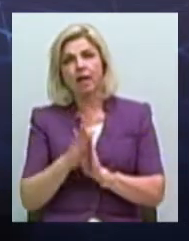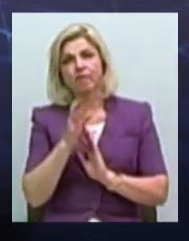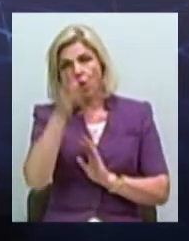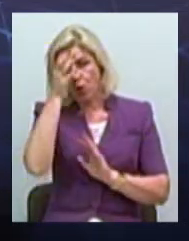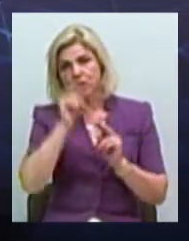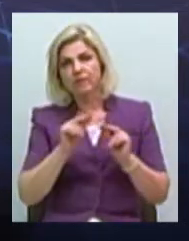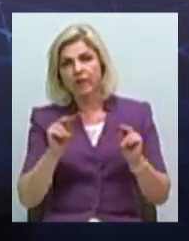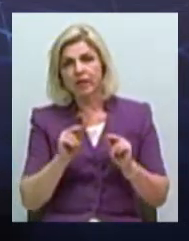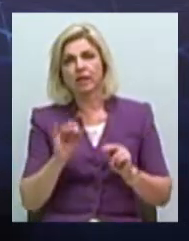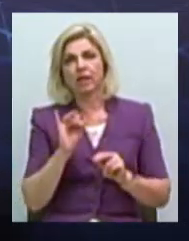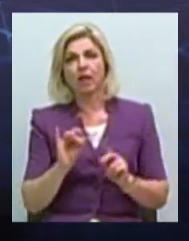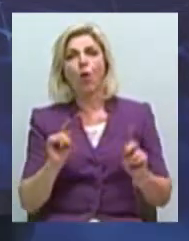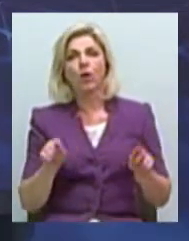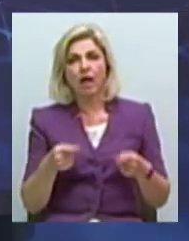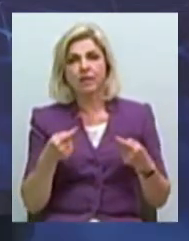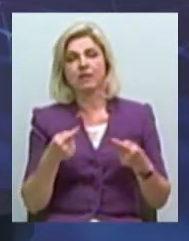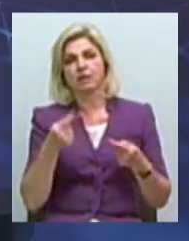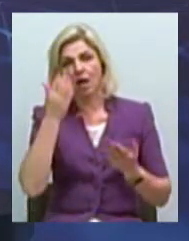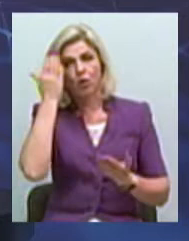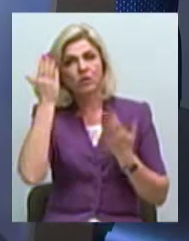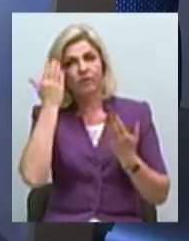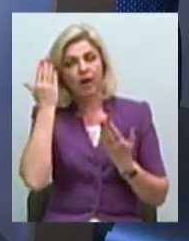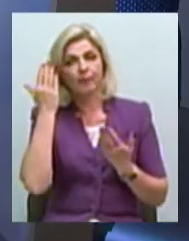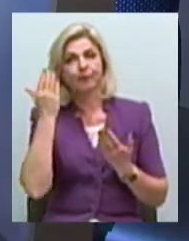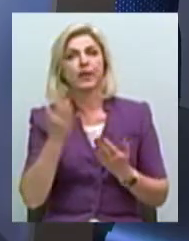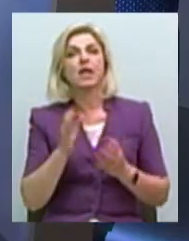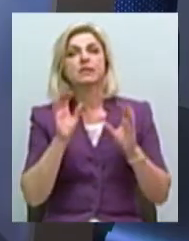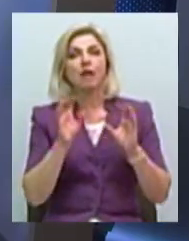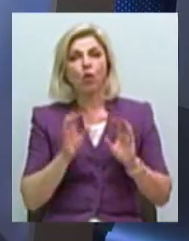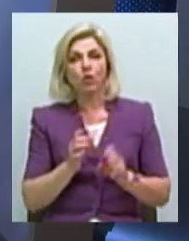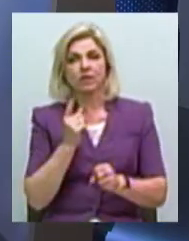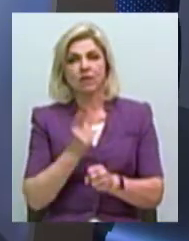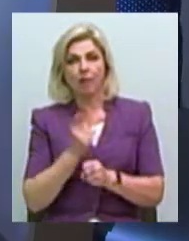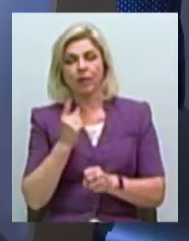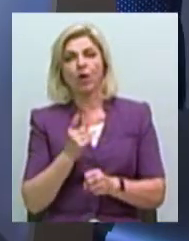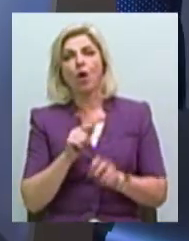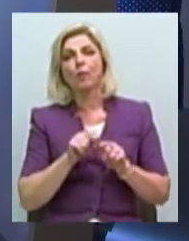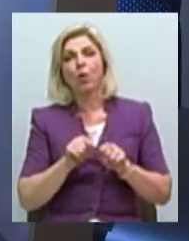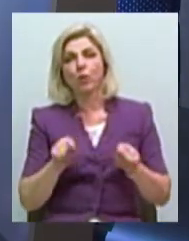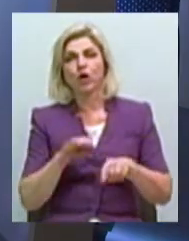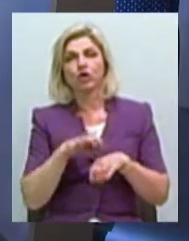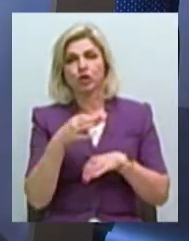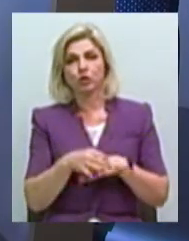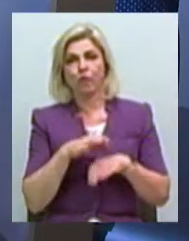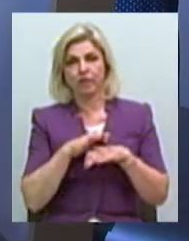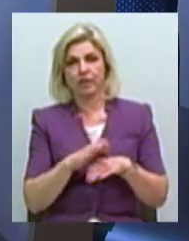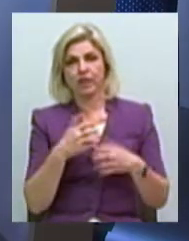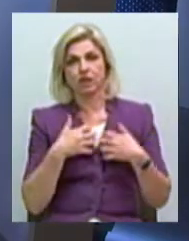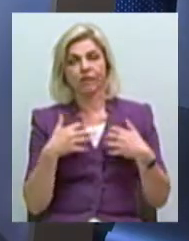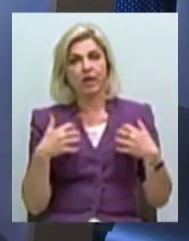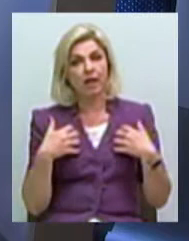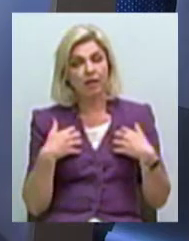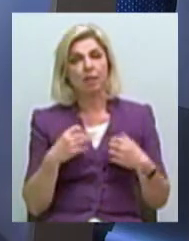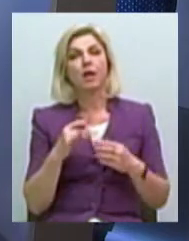процесі і при організації розваг. Крім того, закон забороняє пропаганду жорстокого поводження з тваринами,